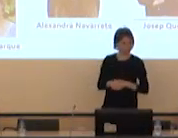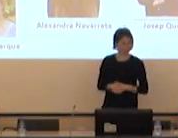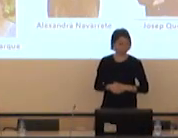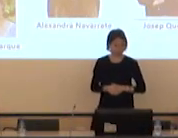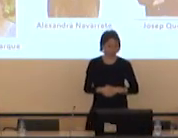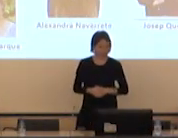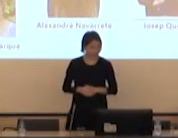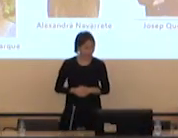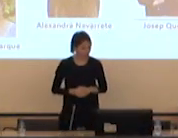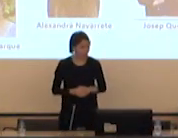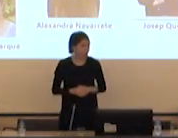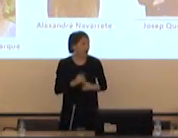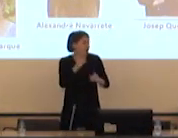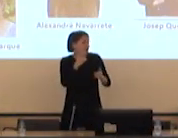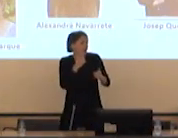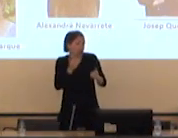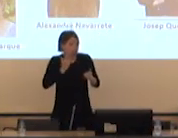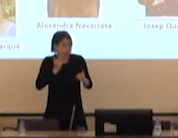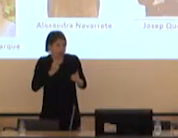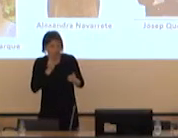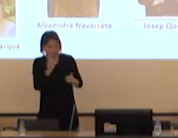models d'investigadors.